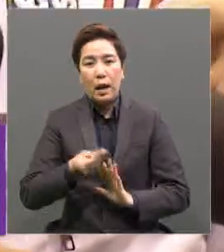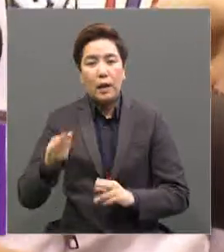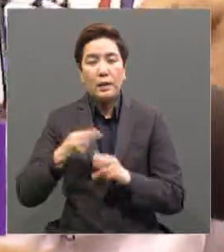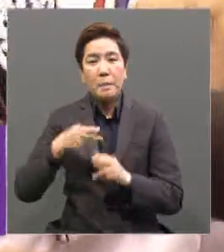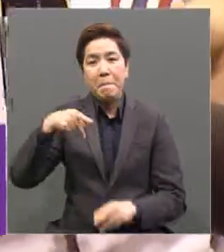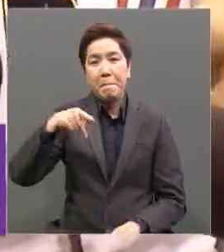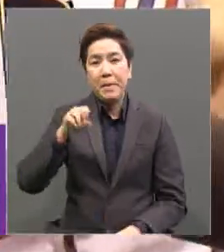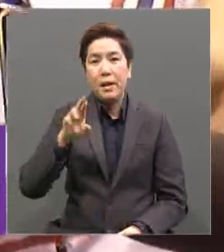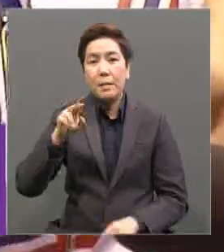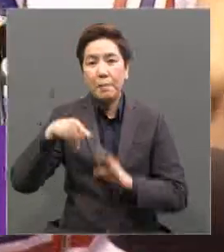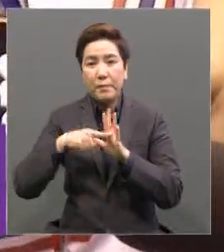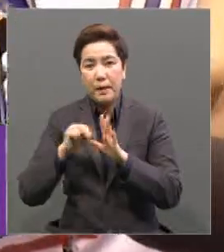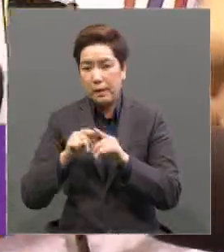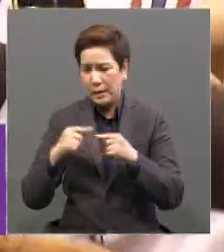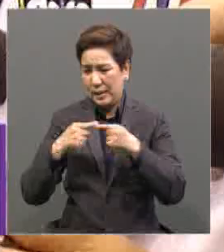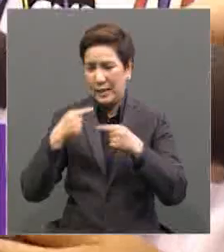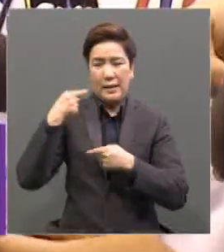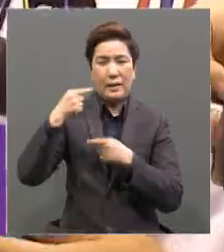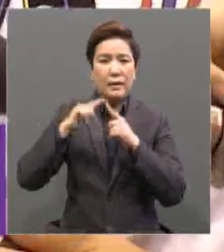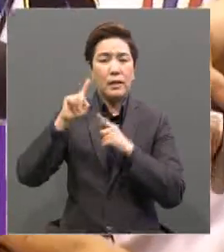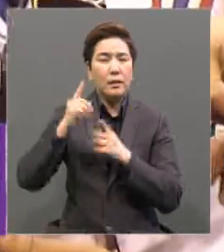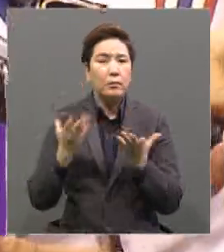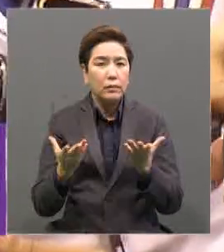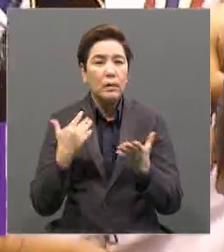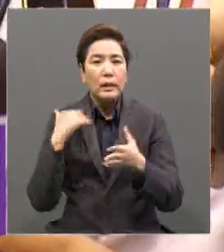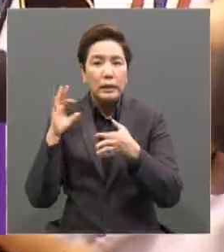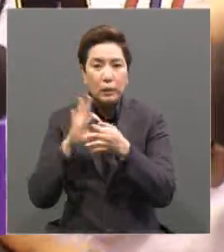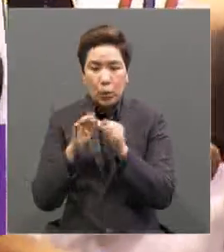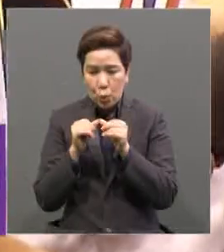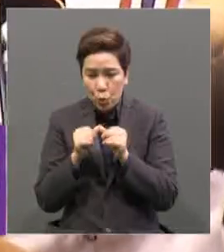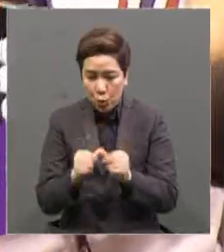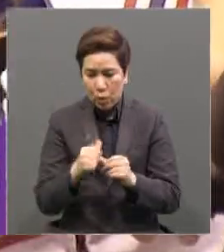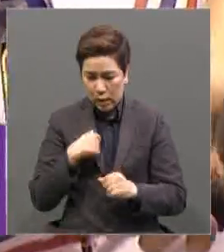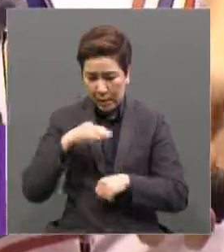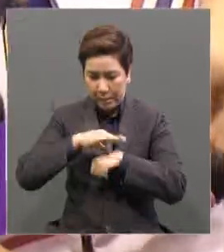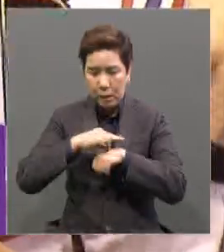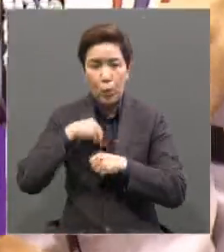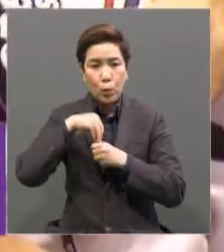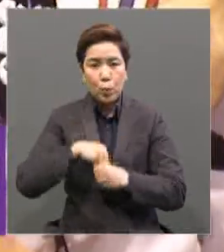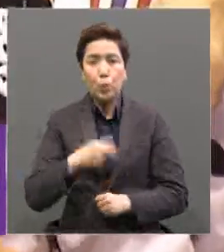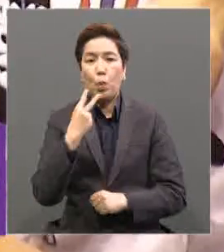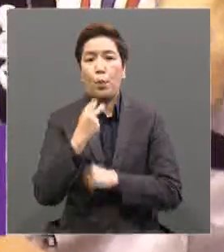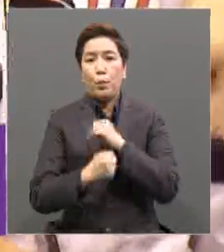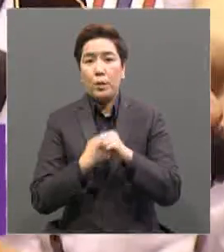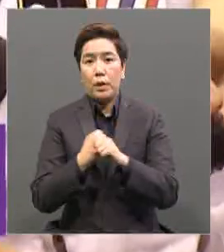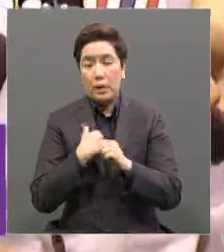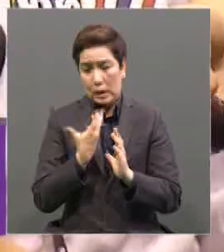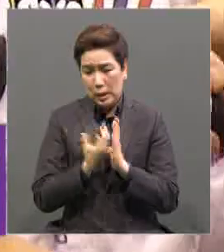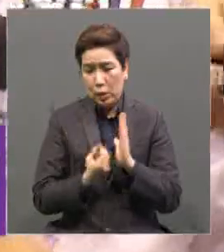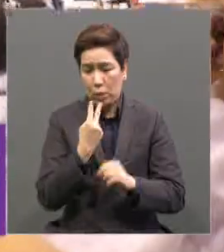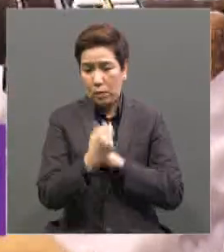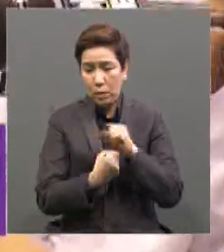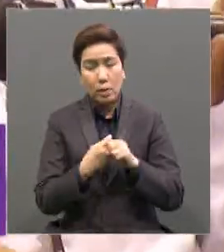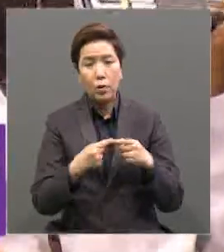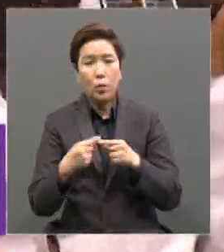ครับเพราะมีผลกับอะไรมีผลอะไรมีผลกับการอยู่2ปีของผมไงหลายคนถามว่าผมอยู่2ปีแล้วจะเป็นยังไ